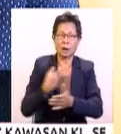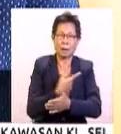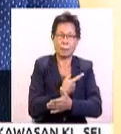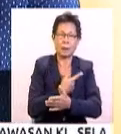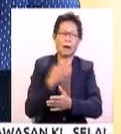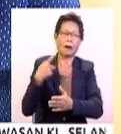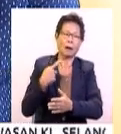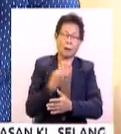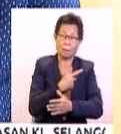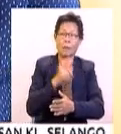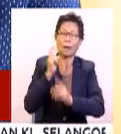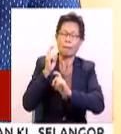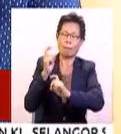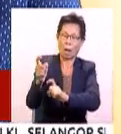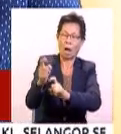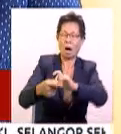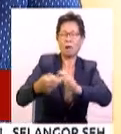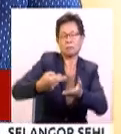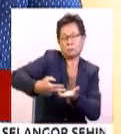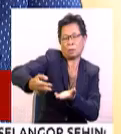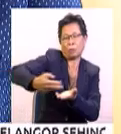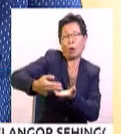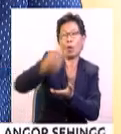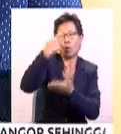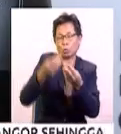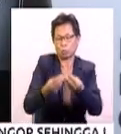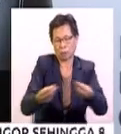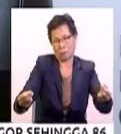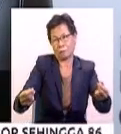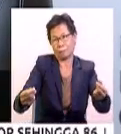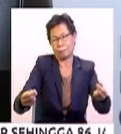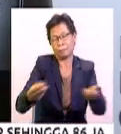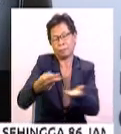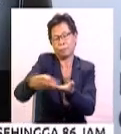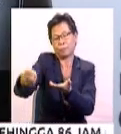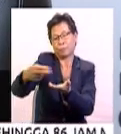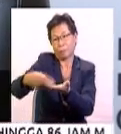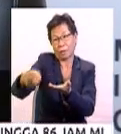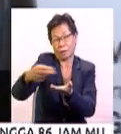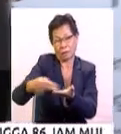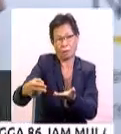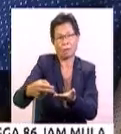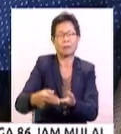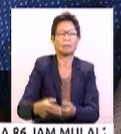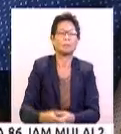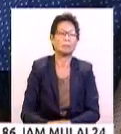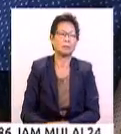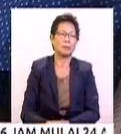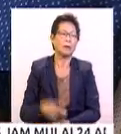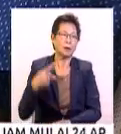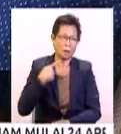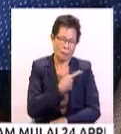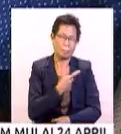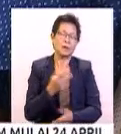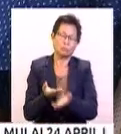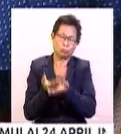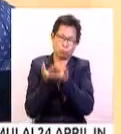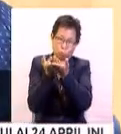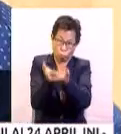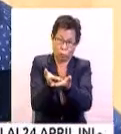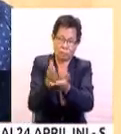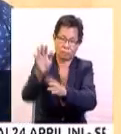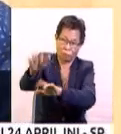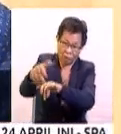memberikan bayaran sewa untuk tanah mereka yang minima. Ya, kami syorkan mereka